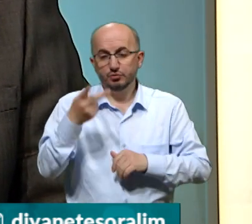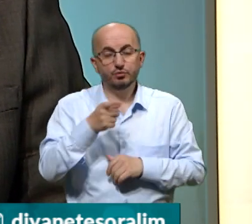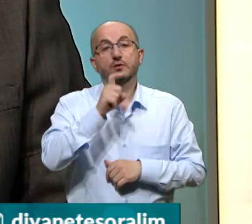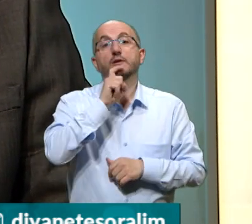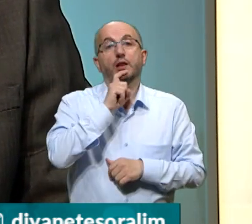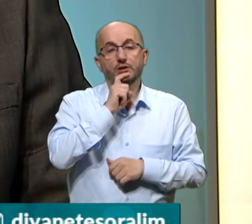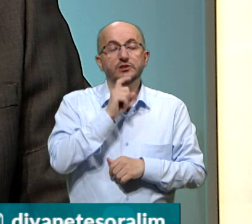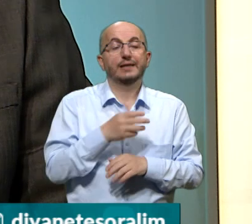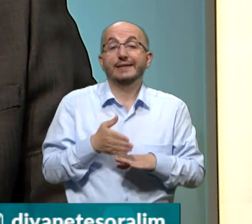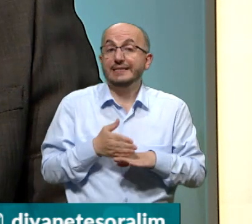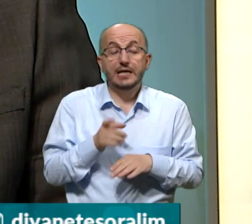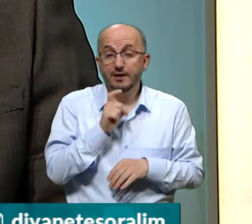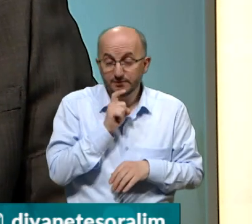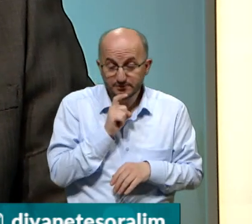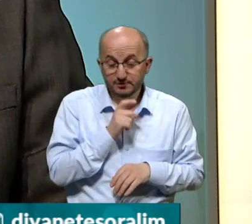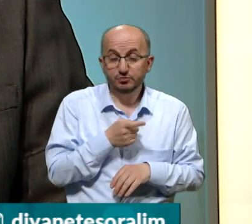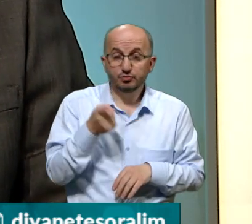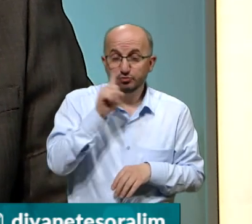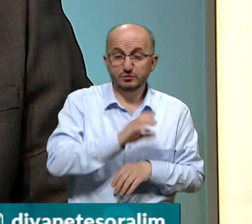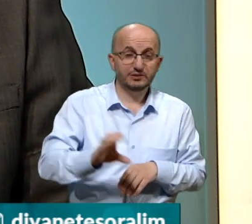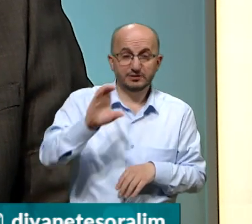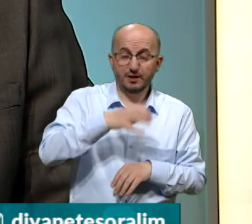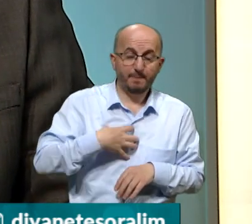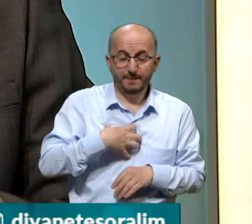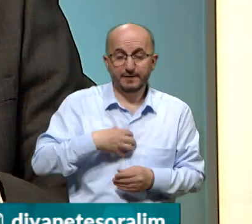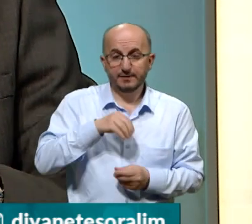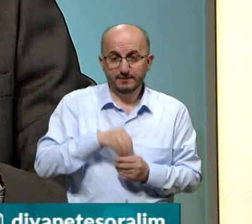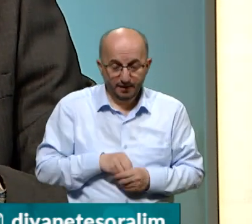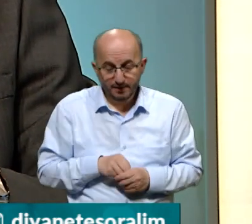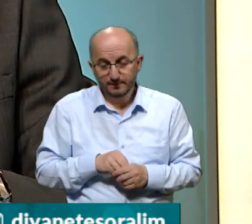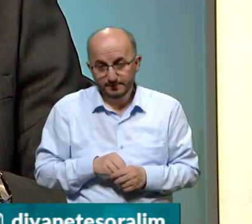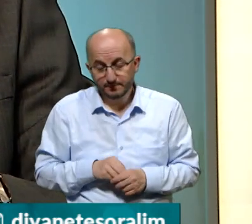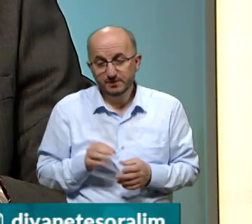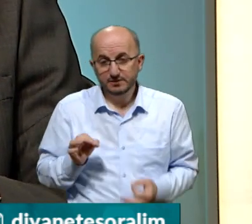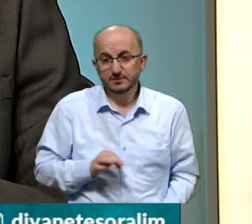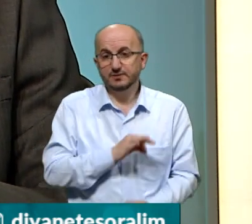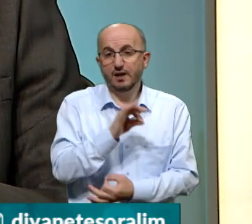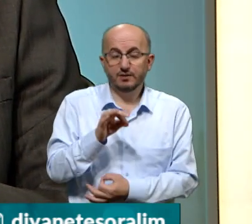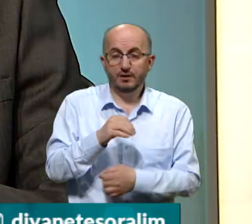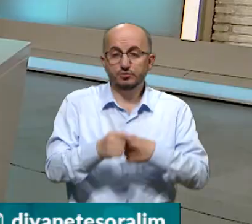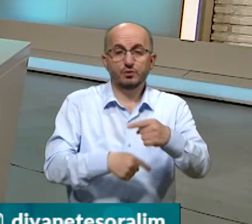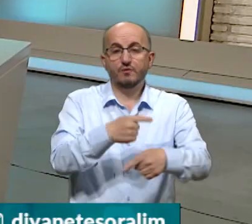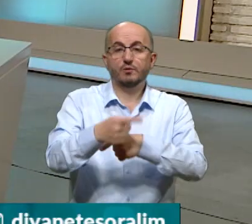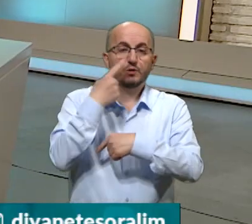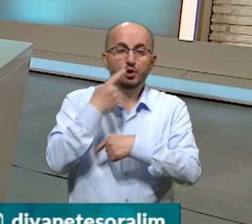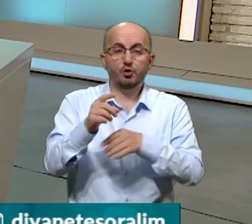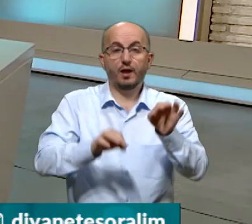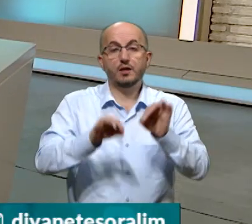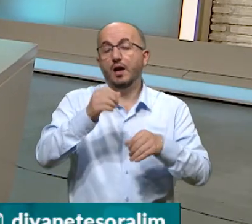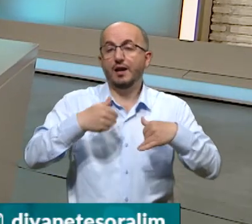yanlıştır niye yanlıştır Çünkü İslam dininde insanlar soy wasof ona göre